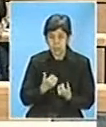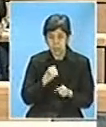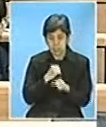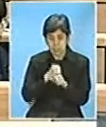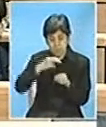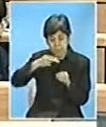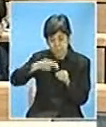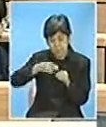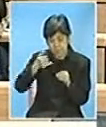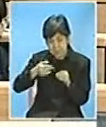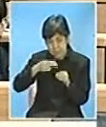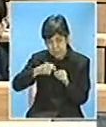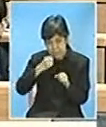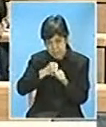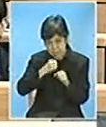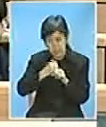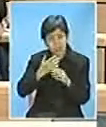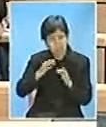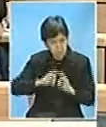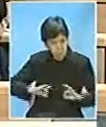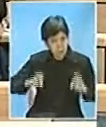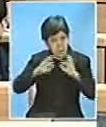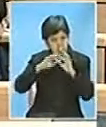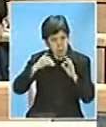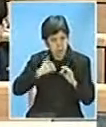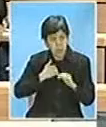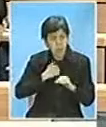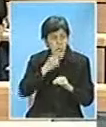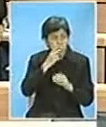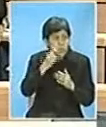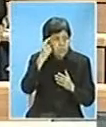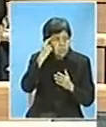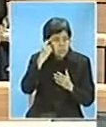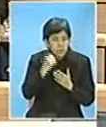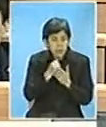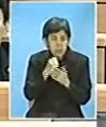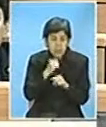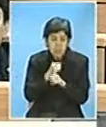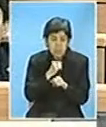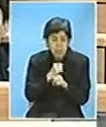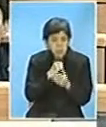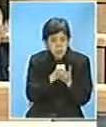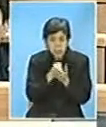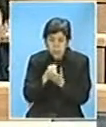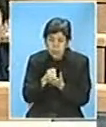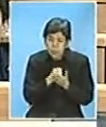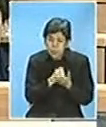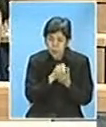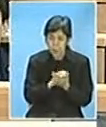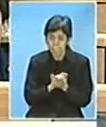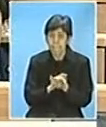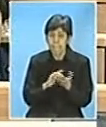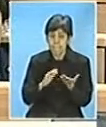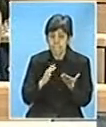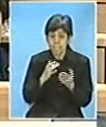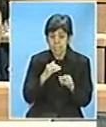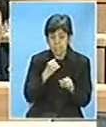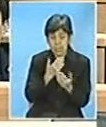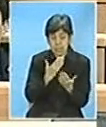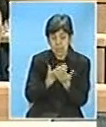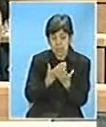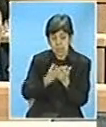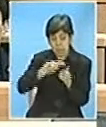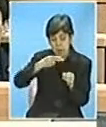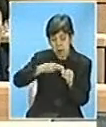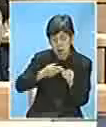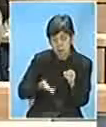งานปัจจุบันนี้นอกเหนือจากการให้ความสำคัญแล้วนะครับเราคงต้องมาช่วยกันคิดช่วยกันหาทางออกว่าการขึ้นการเพิ่มขึ้นของราคาพลังง